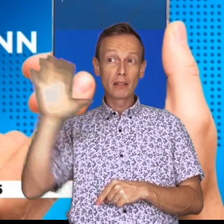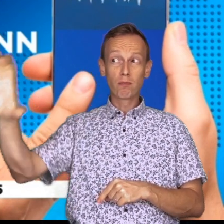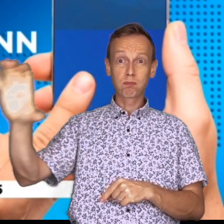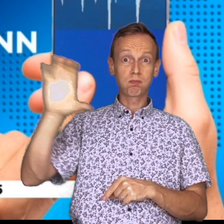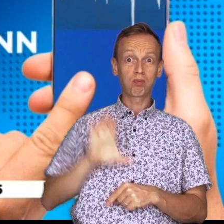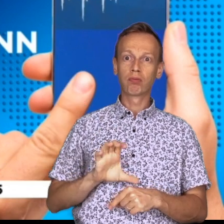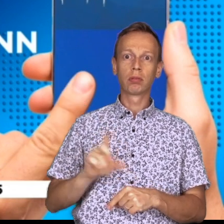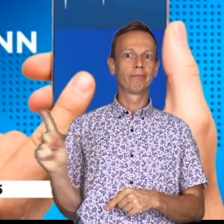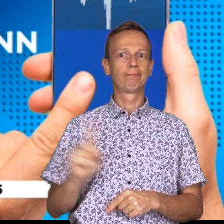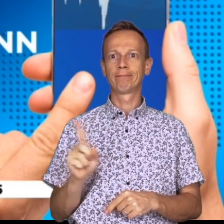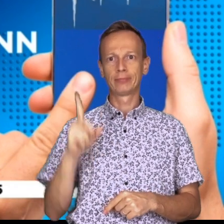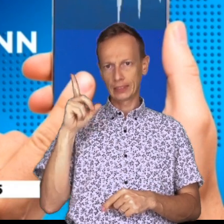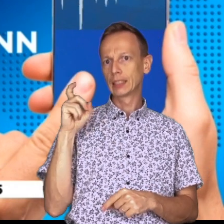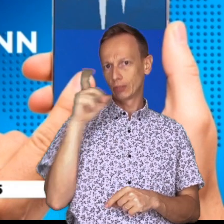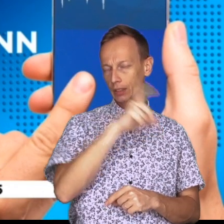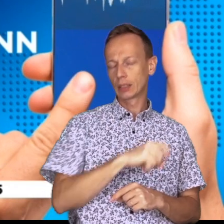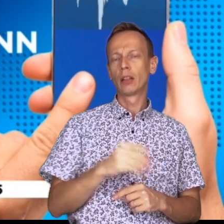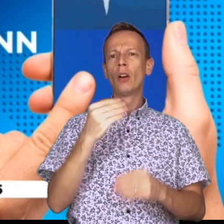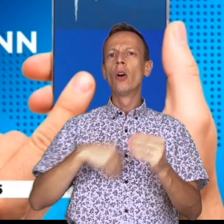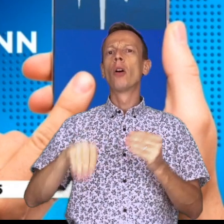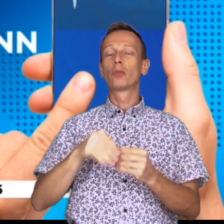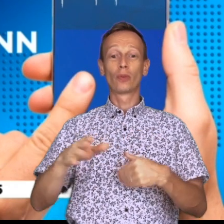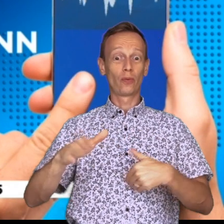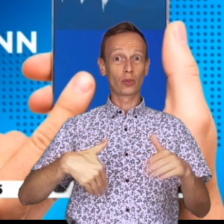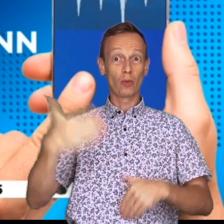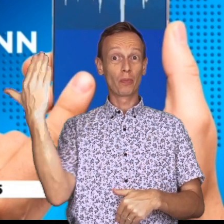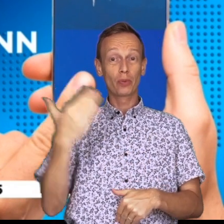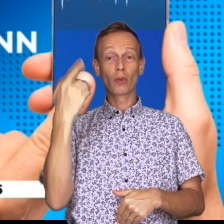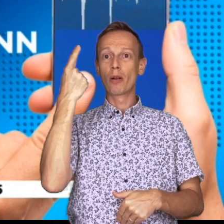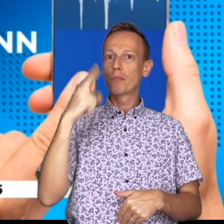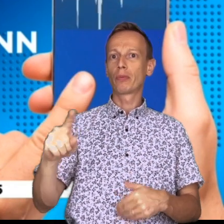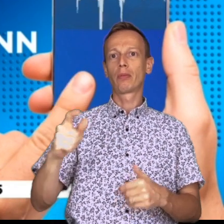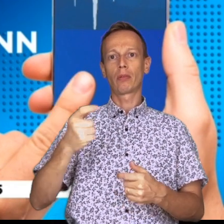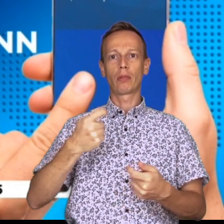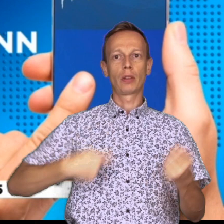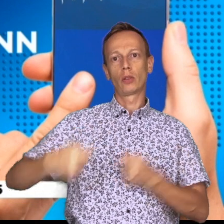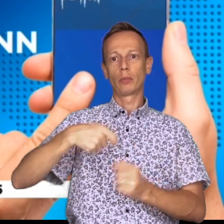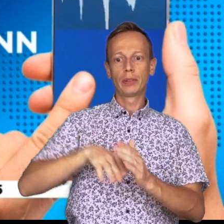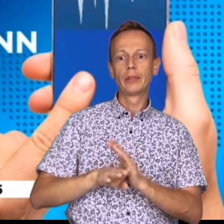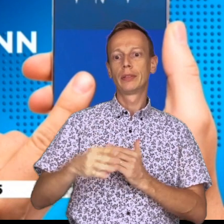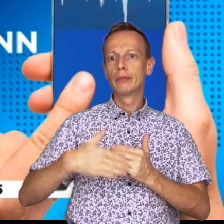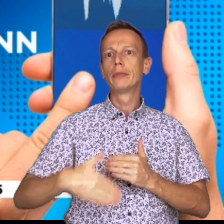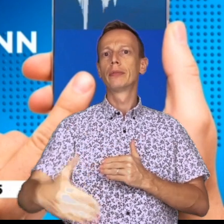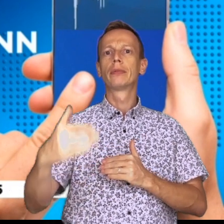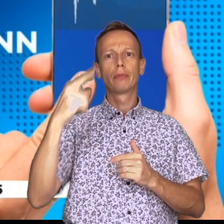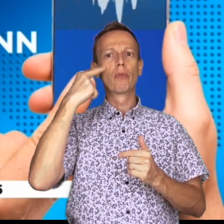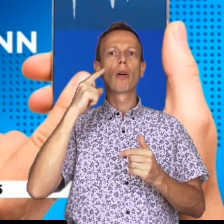entendre que ça va être simple à pouvoir obtenir. Le fonctionnement, c'est quand même la dépendance de notre performance économique à venir.